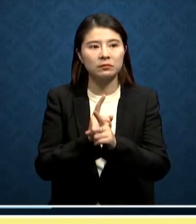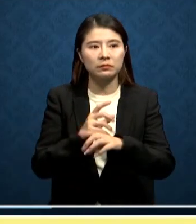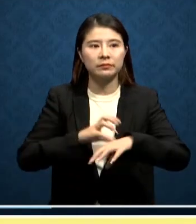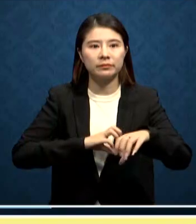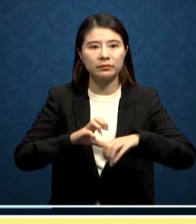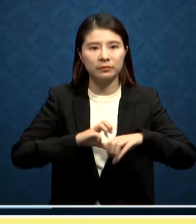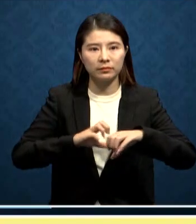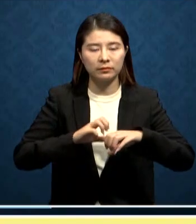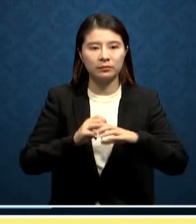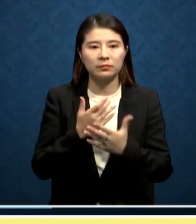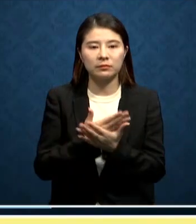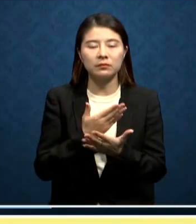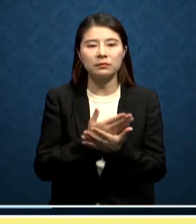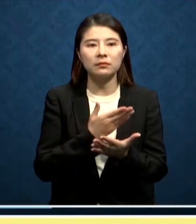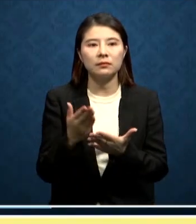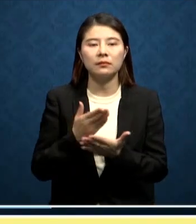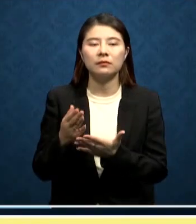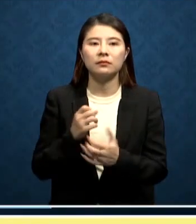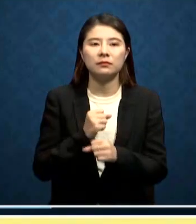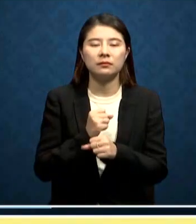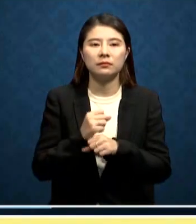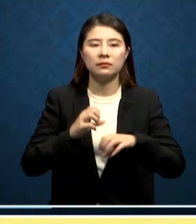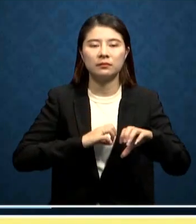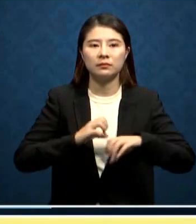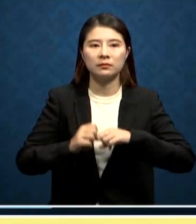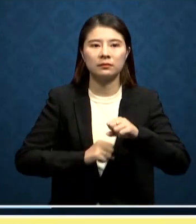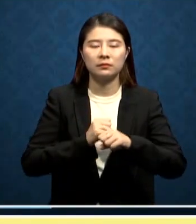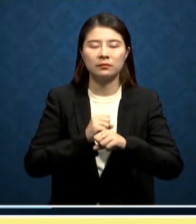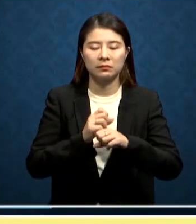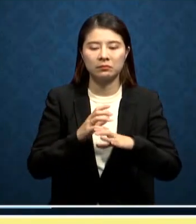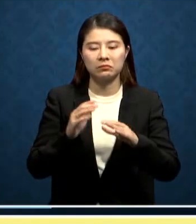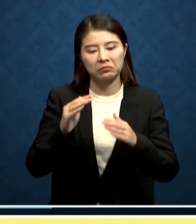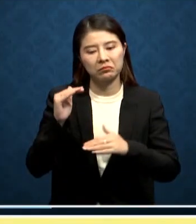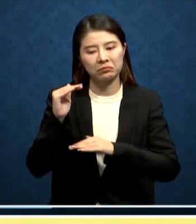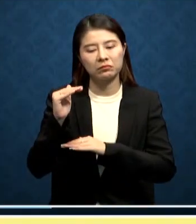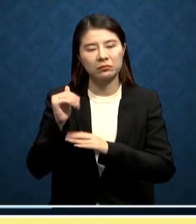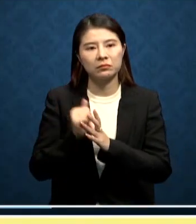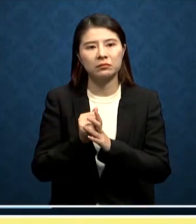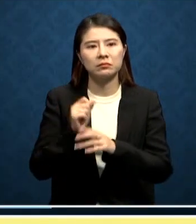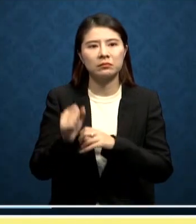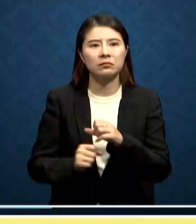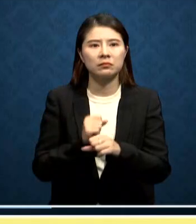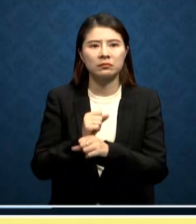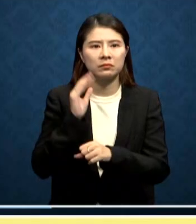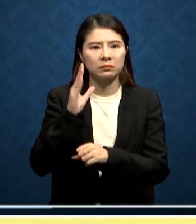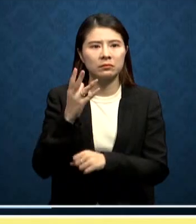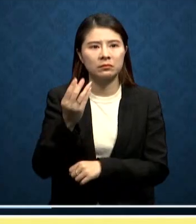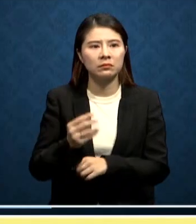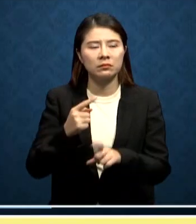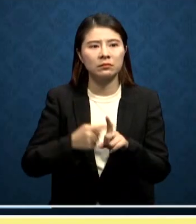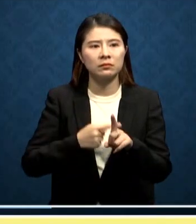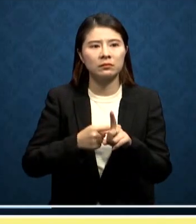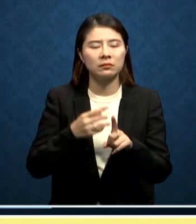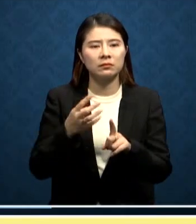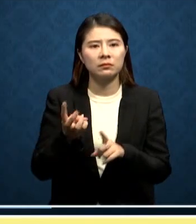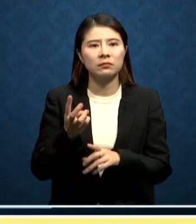ตั้งเอ่อทั้งปีนะปีหน้าจะเหลือแค่ไม่กี่เดือนผมก็ยังห่วงอยู่นะเมื่อกี้ทางสำนัก